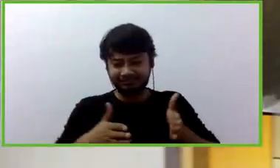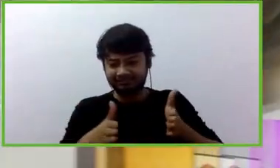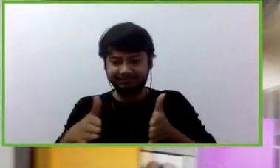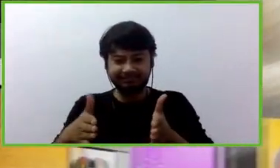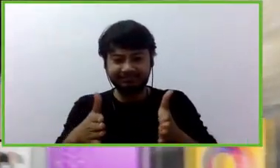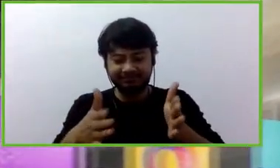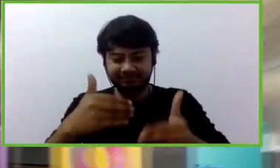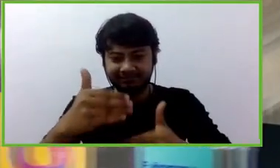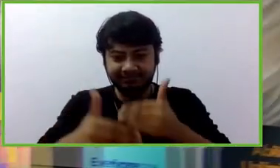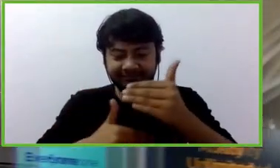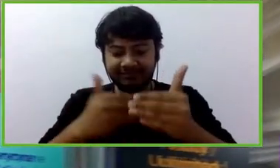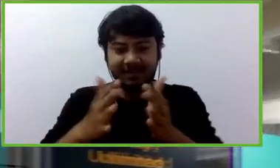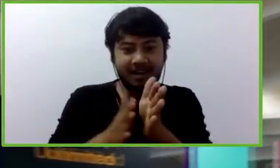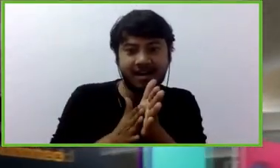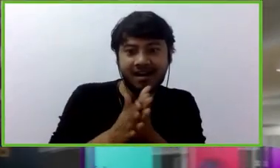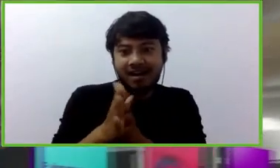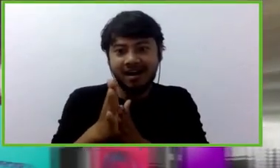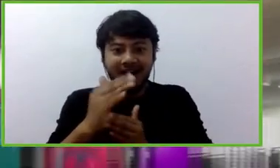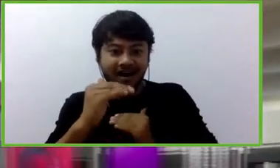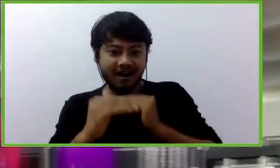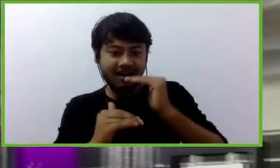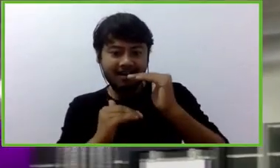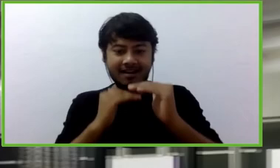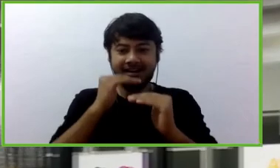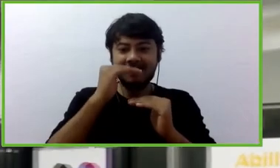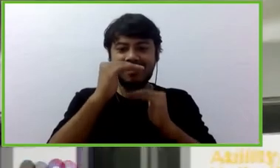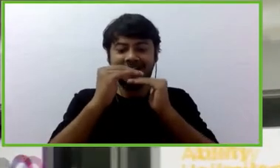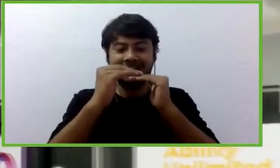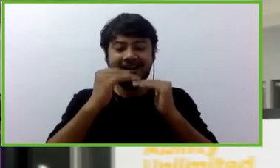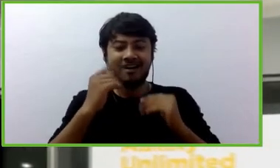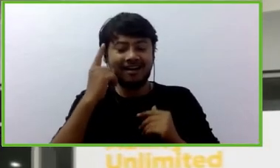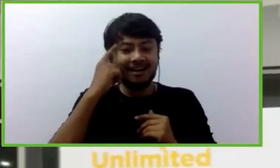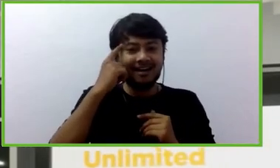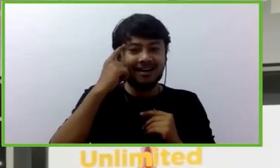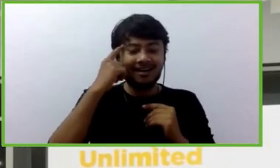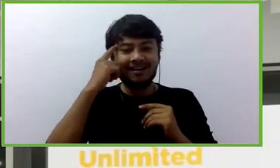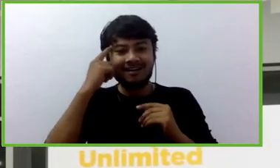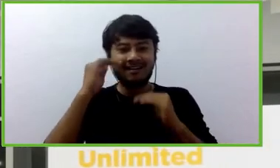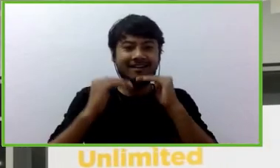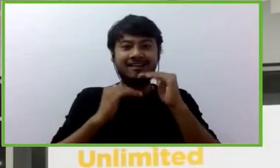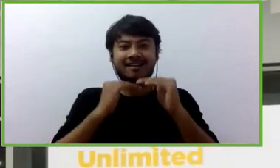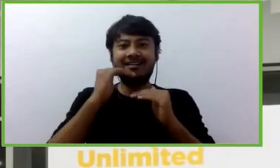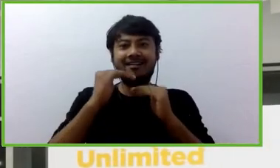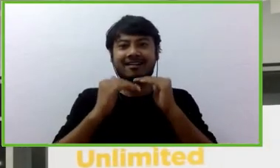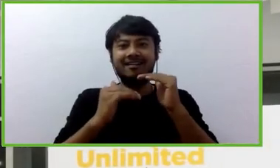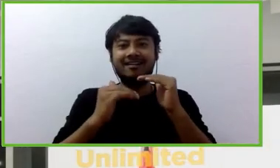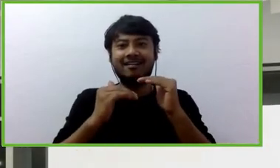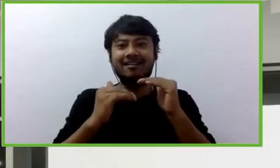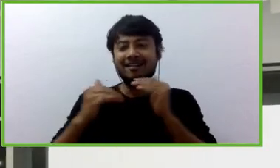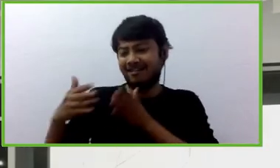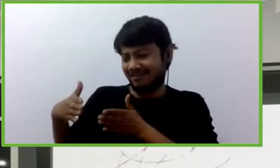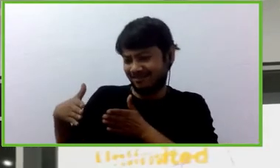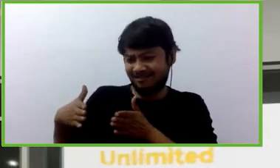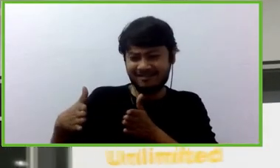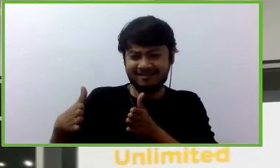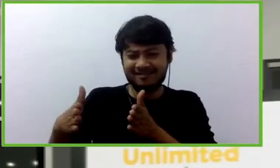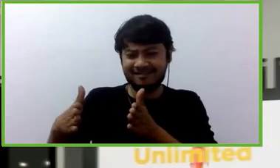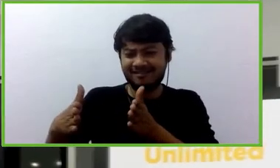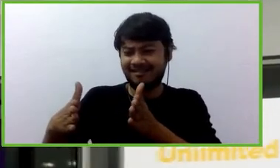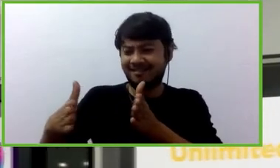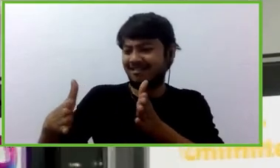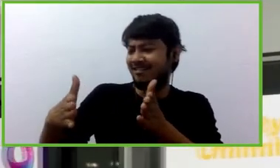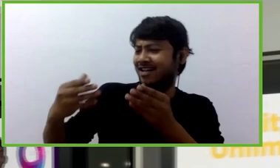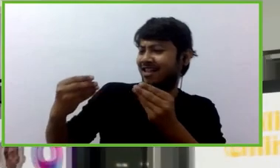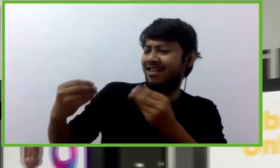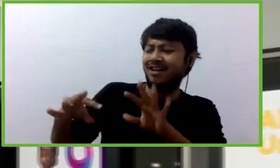बढ़ने लगी, कुछ चाहतें जगने लगी, मंजिलें रह गई खुद